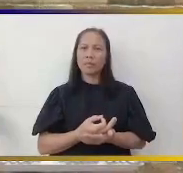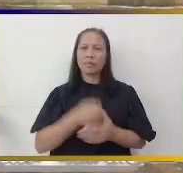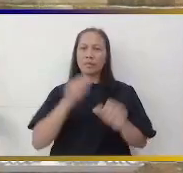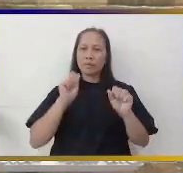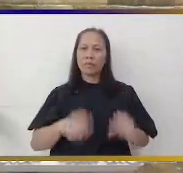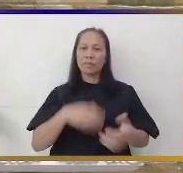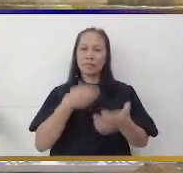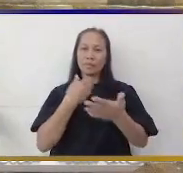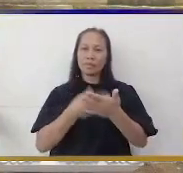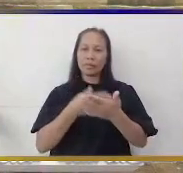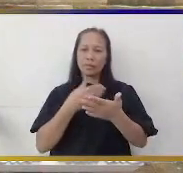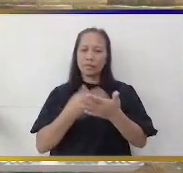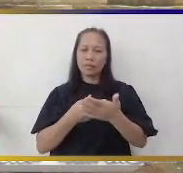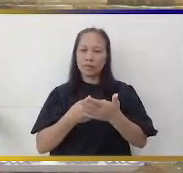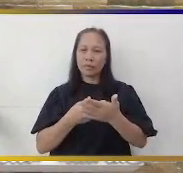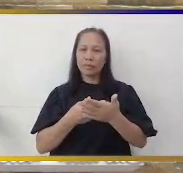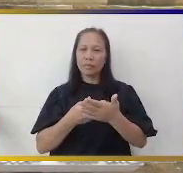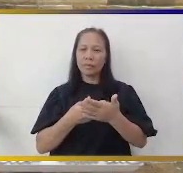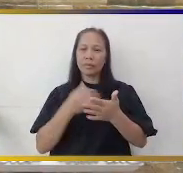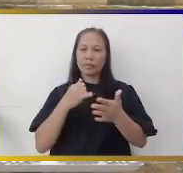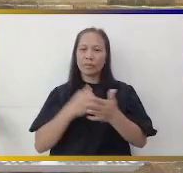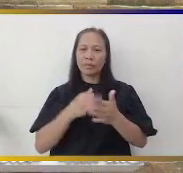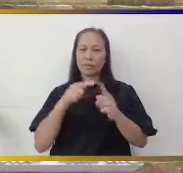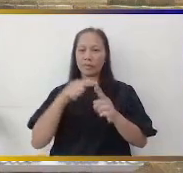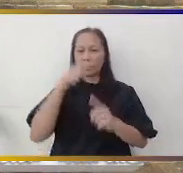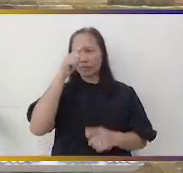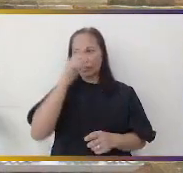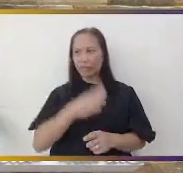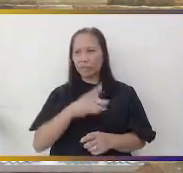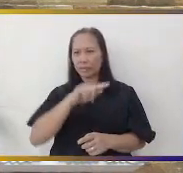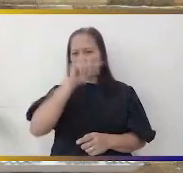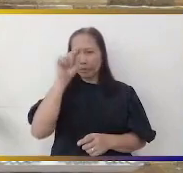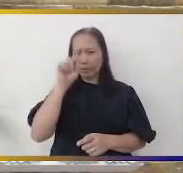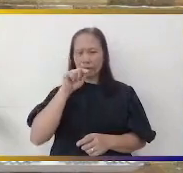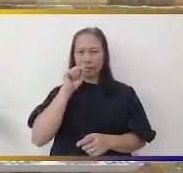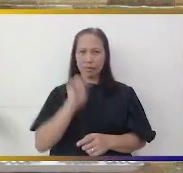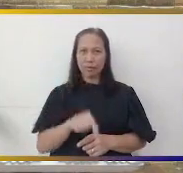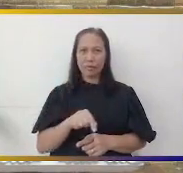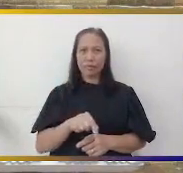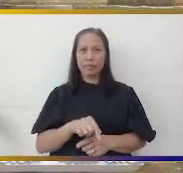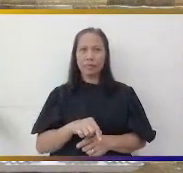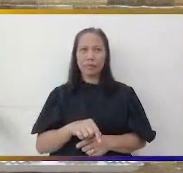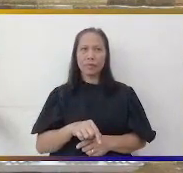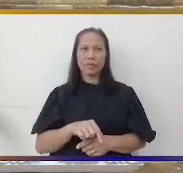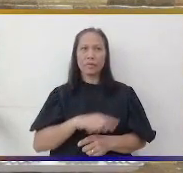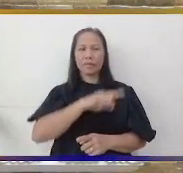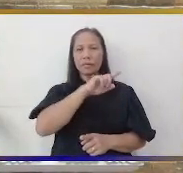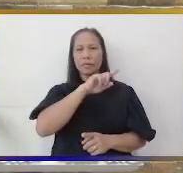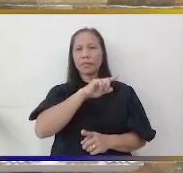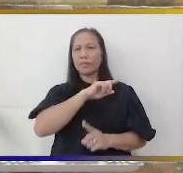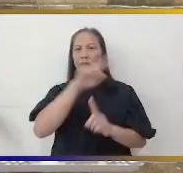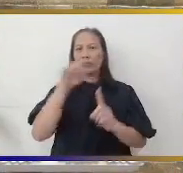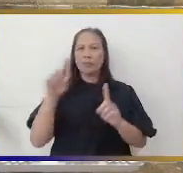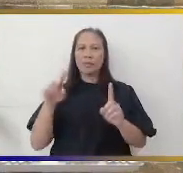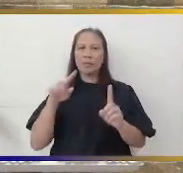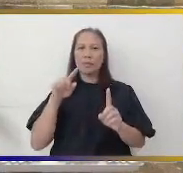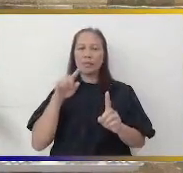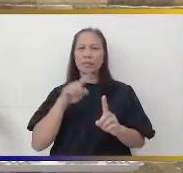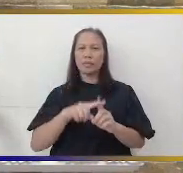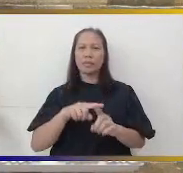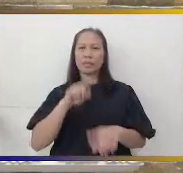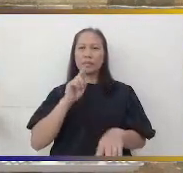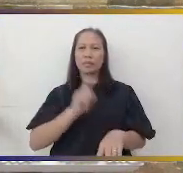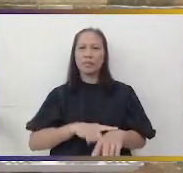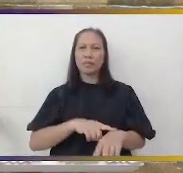Diyos Magandang katanungan yan mga kapatid kailan nagkaroon ng pagkakataon sa buhay natin na yong